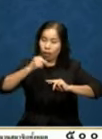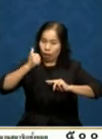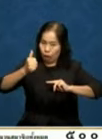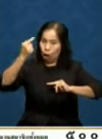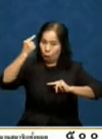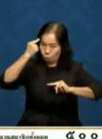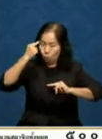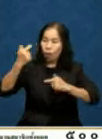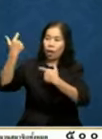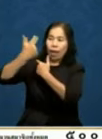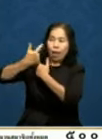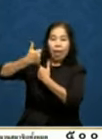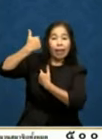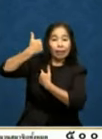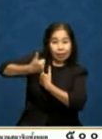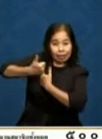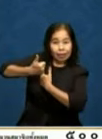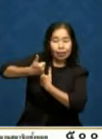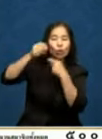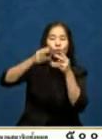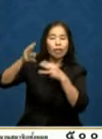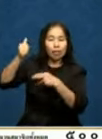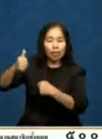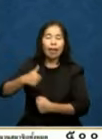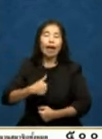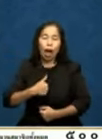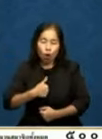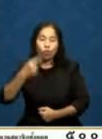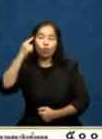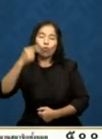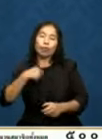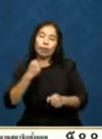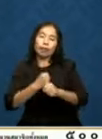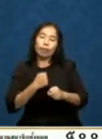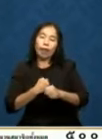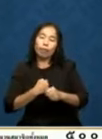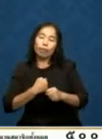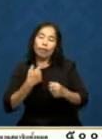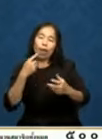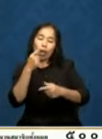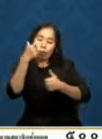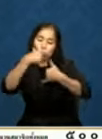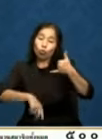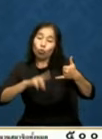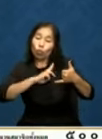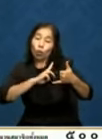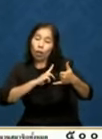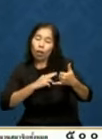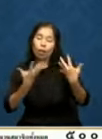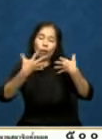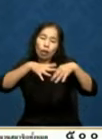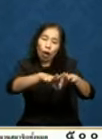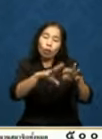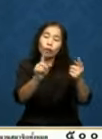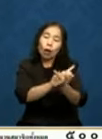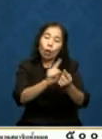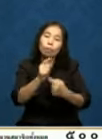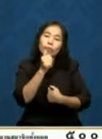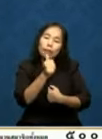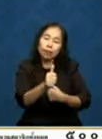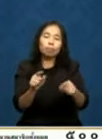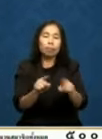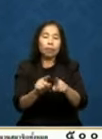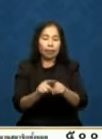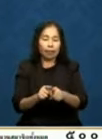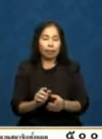การเลี้ยงดูที่ดีเขาจะเลือกปฏิบัติตัวเพื่อสร้างตัวตนไปในทางที่ดีมากกว่าการฝืนกฎระเบียบเพื่อให้ได้รับการยอม